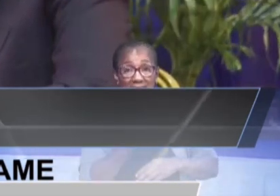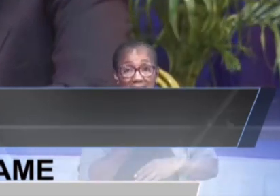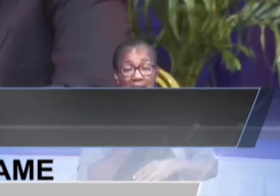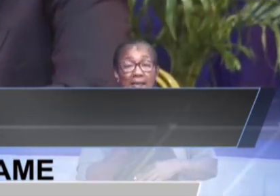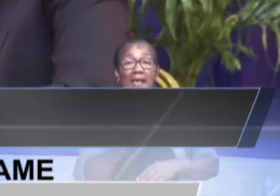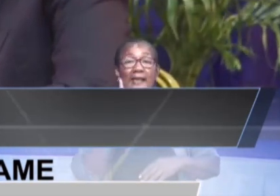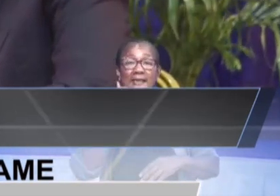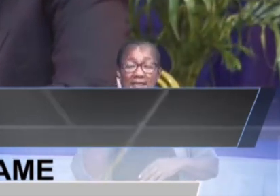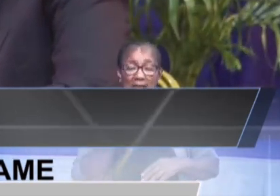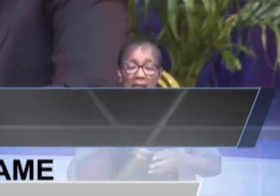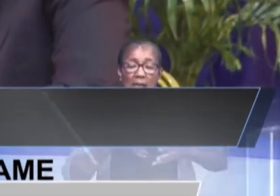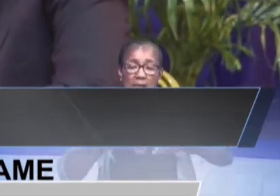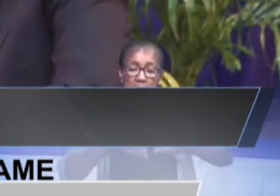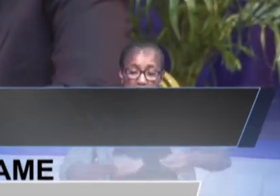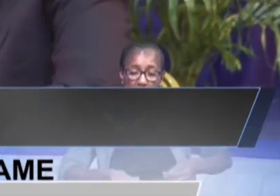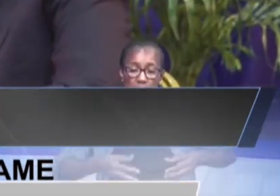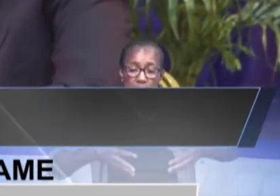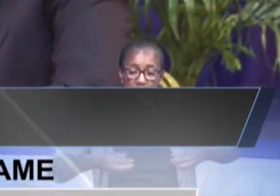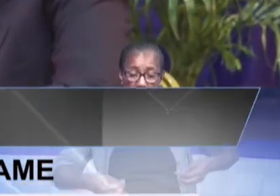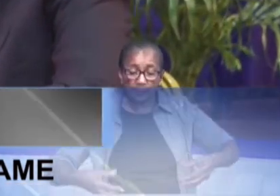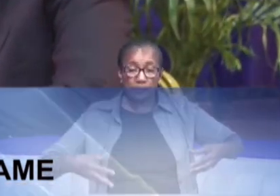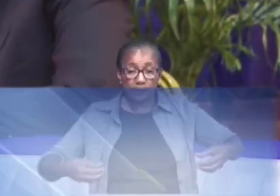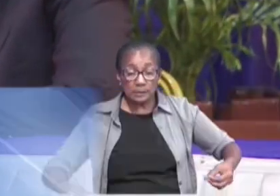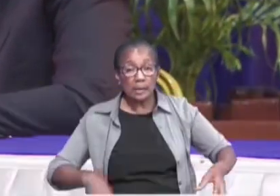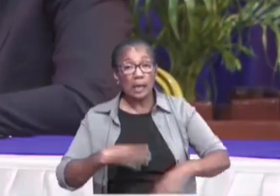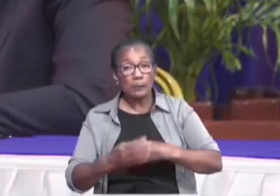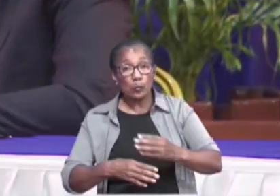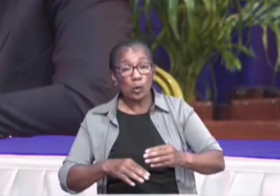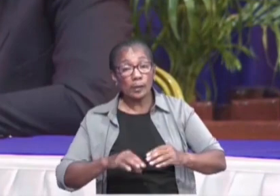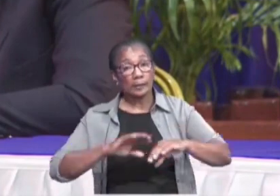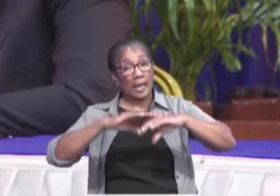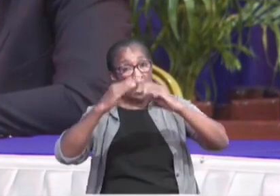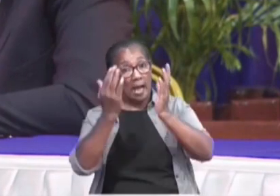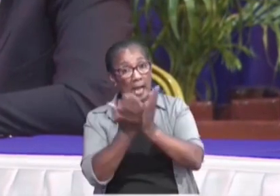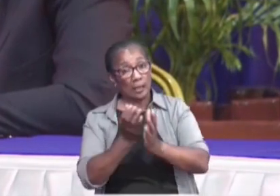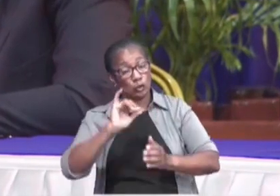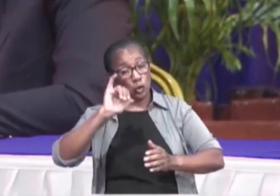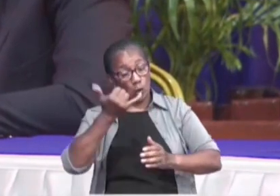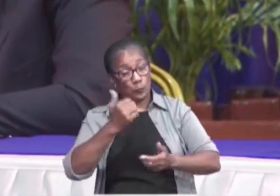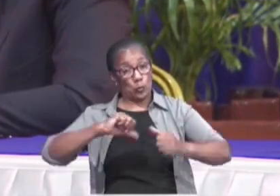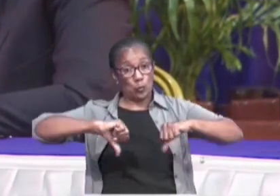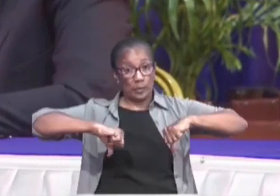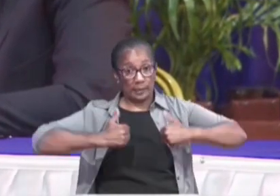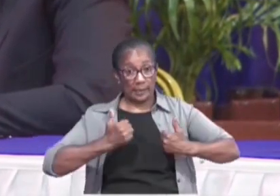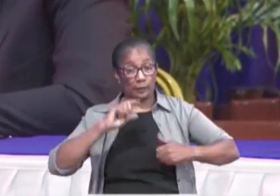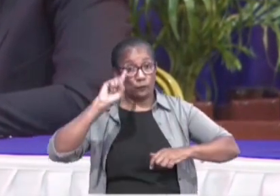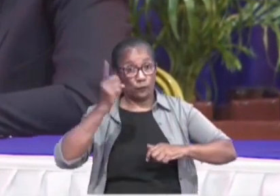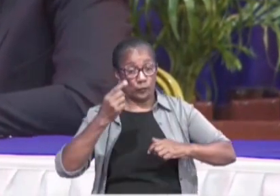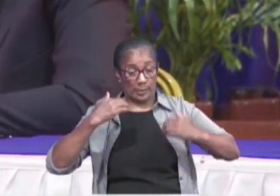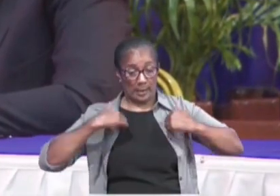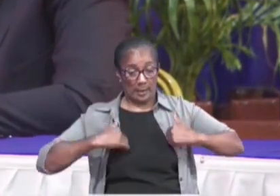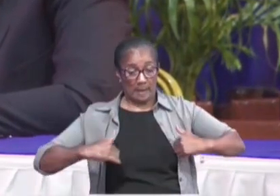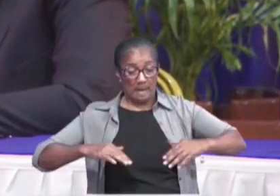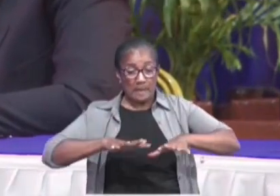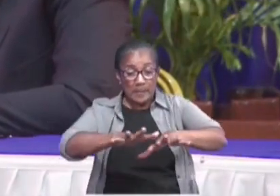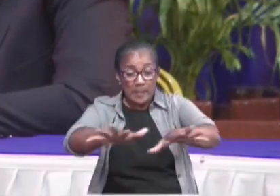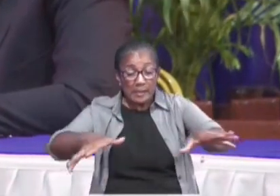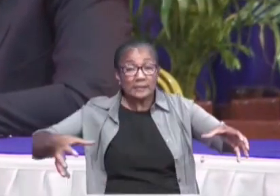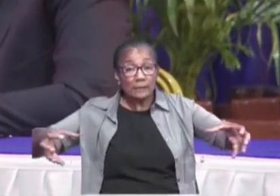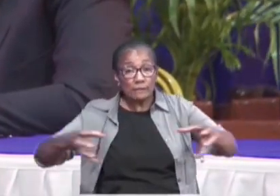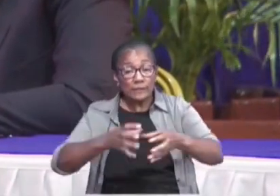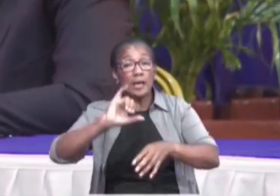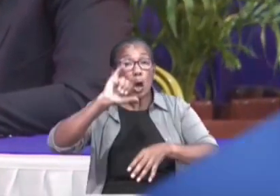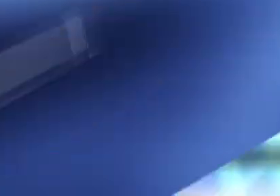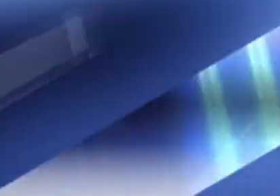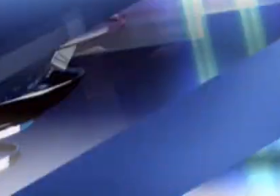inderdaad verslapt en begint de businesses allemaal te draaien waar vooral menigte bij elkaar komen, ja, dan